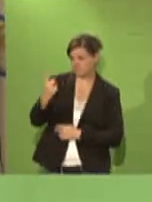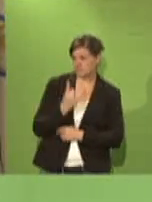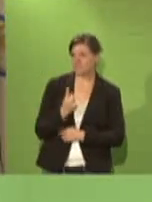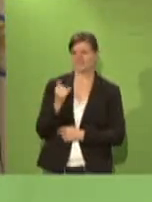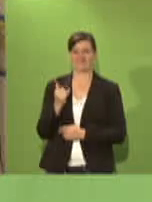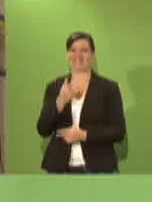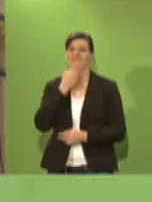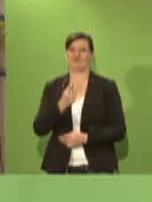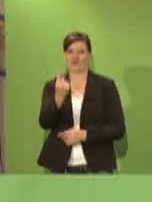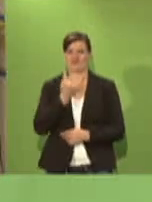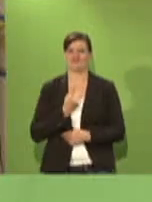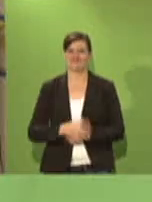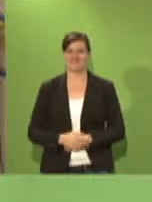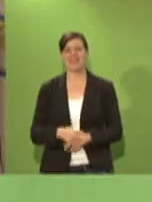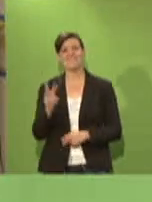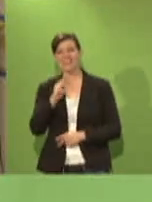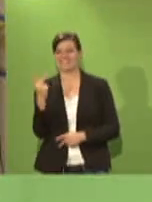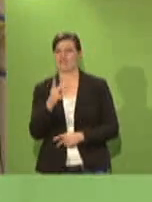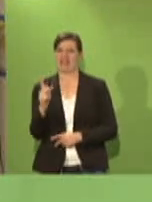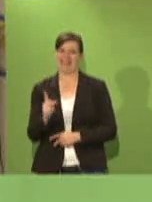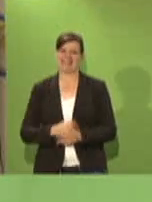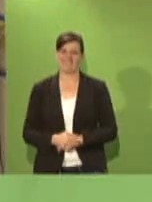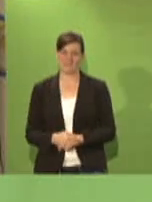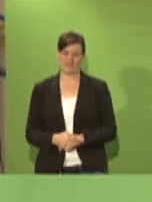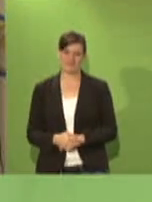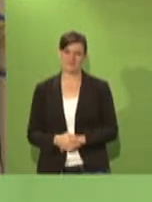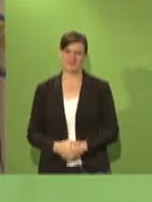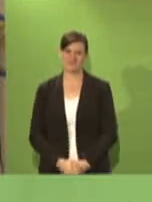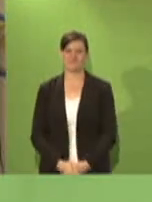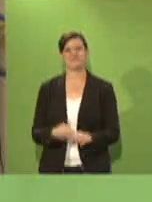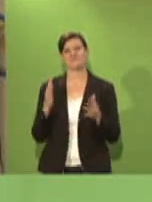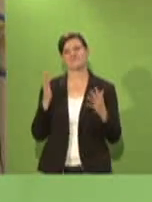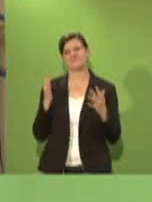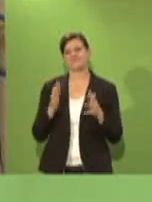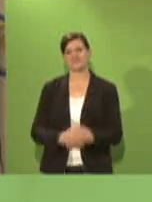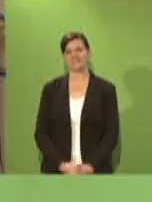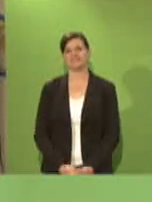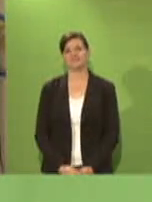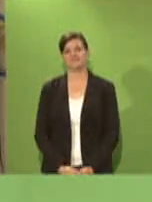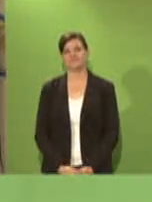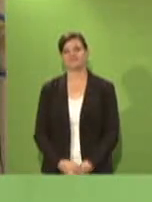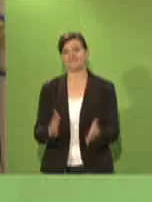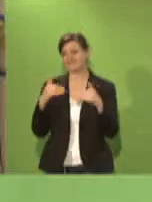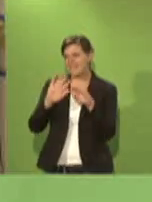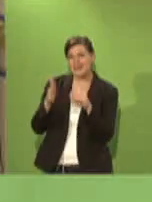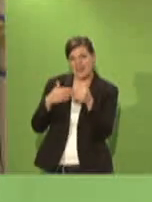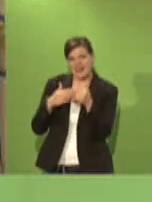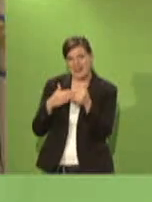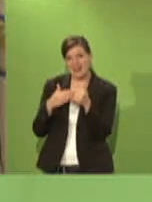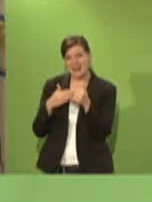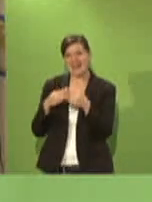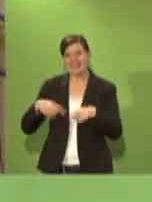schön. Da kommt Weeze oder Kleve. Genau. So, jetzt in unmittelbarer Nachbarschaft, der